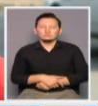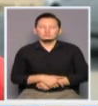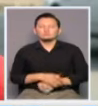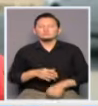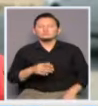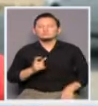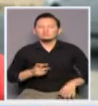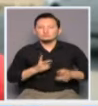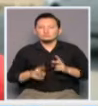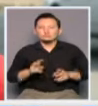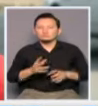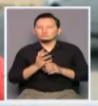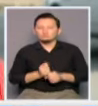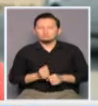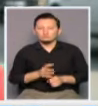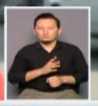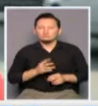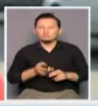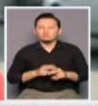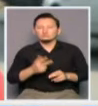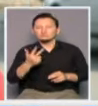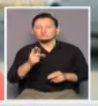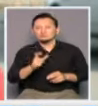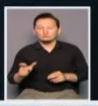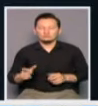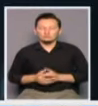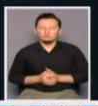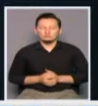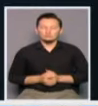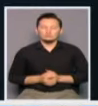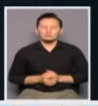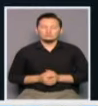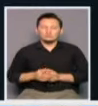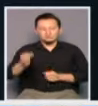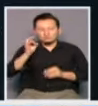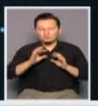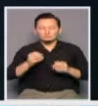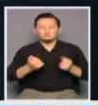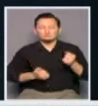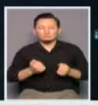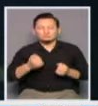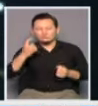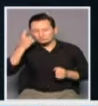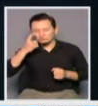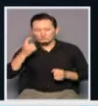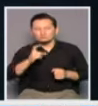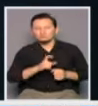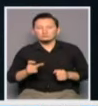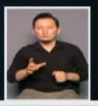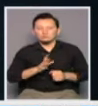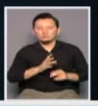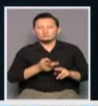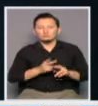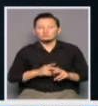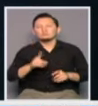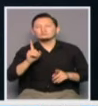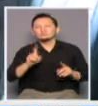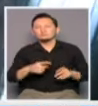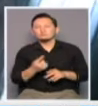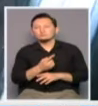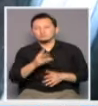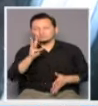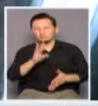зардап шеккендердің қатары бір адам, былтыр сәйкесінше 3 адам болған еді. Айта кетейік, көлікті мас күйінде басқарған азамат алдымен әкімшілік